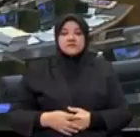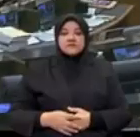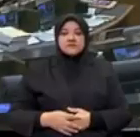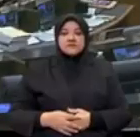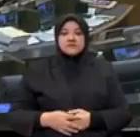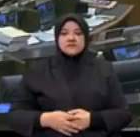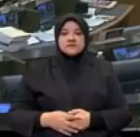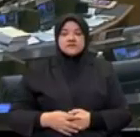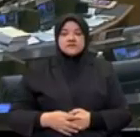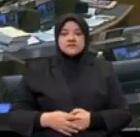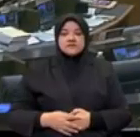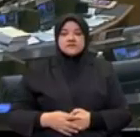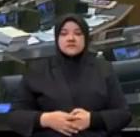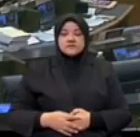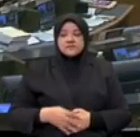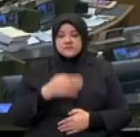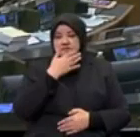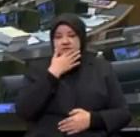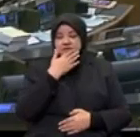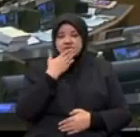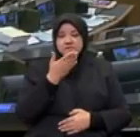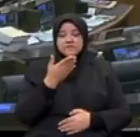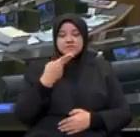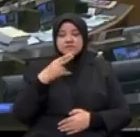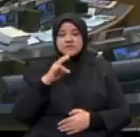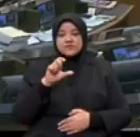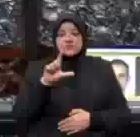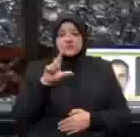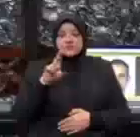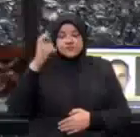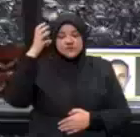berada. Terima kasih, Hulu Selangor.